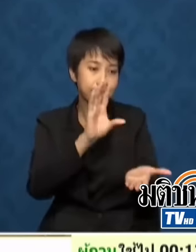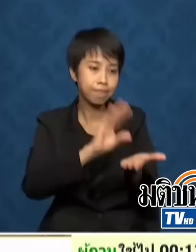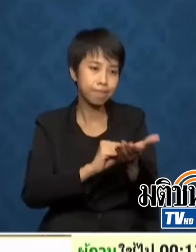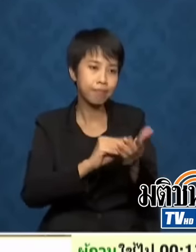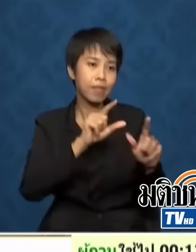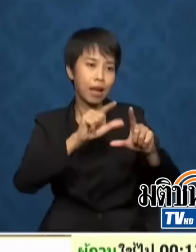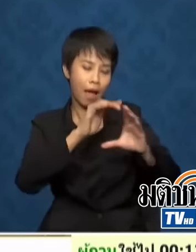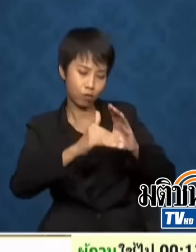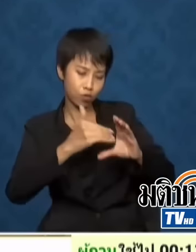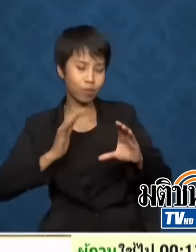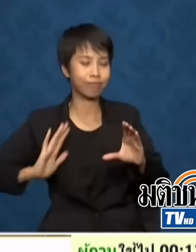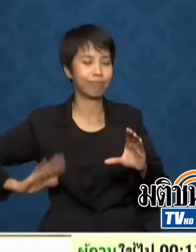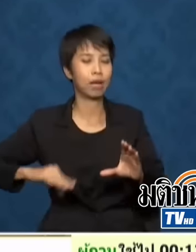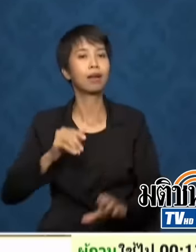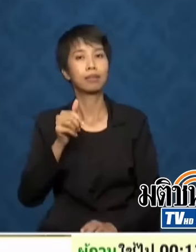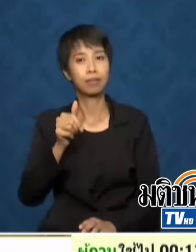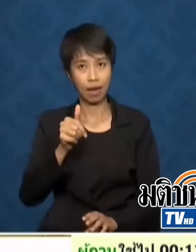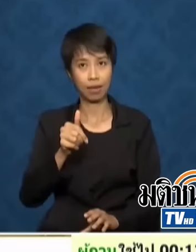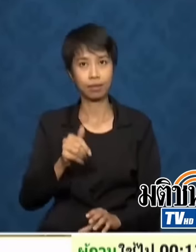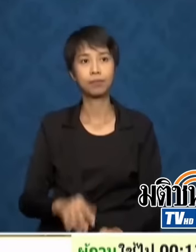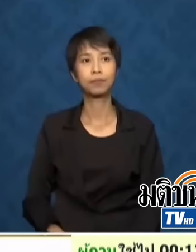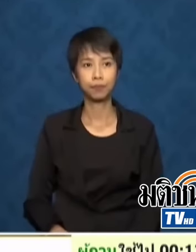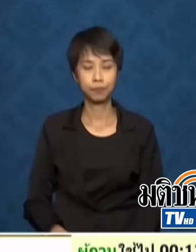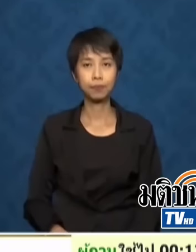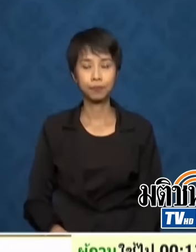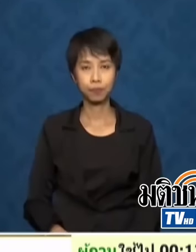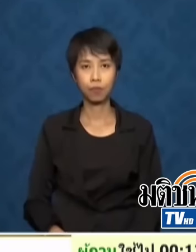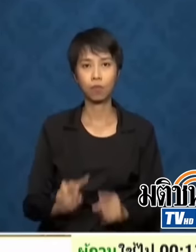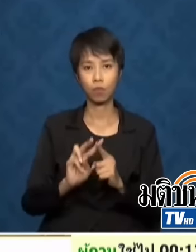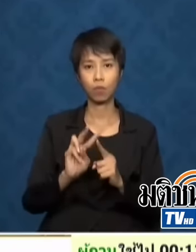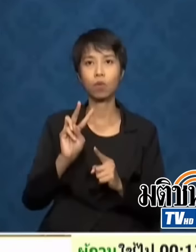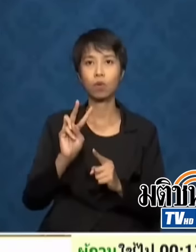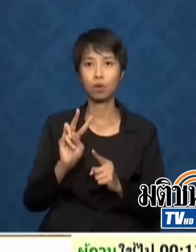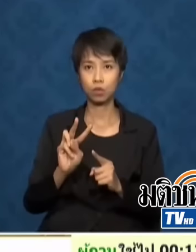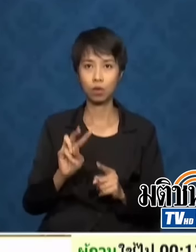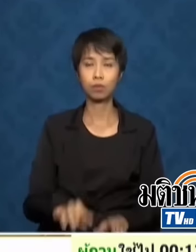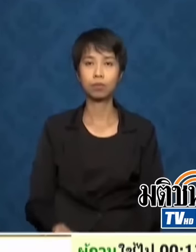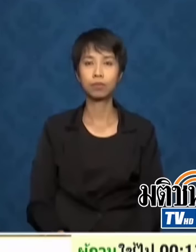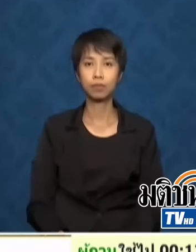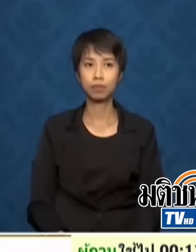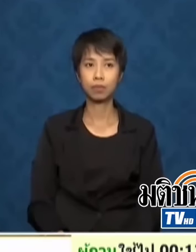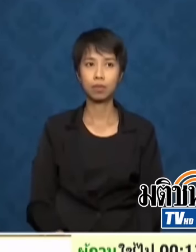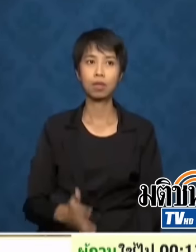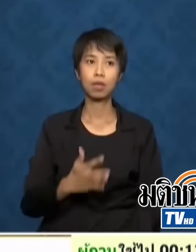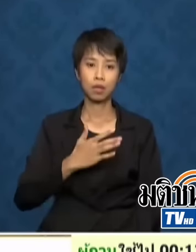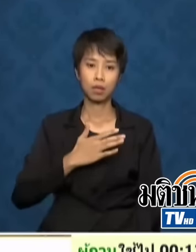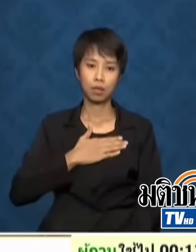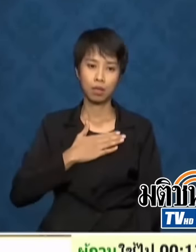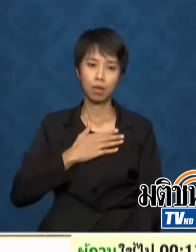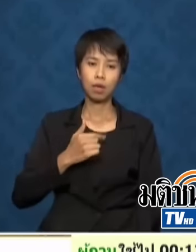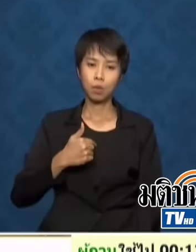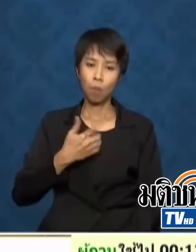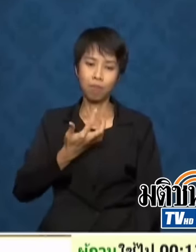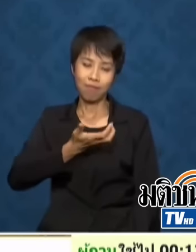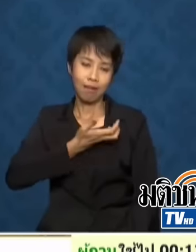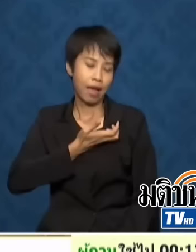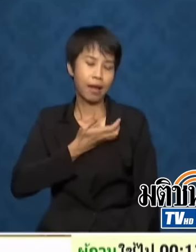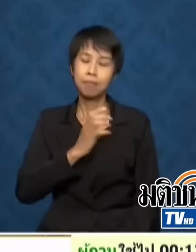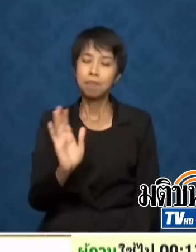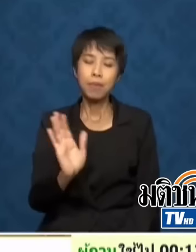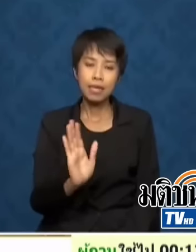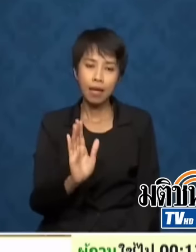มาก็ยินดีนะครับที่จะรับข้อมูลในลักษณะดังกล่าวประการที่2ผมชี้แจงนิดเดียวครับท่านประธานผมยืนยันว่าเรื่องนี้ผมไม่ได้แก้แค้นใครนะครับ